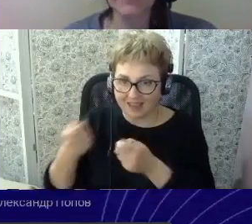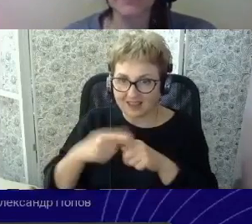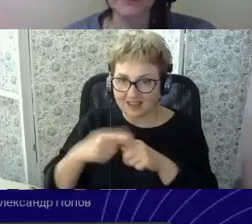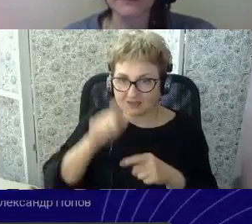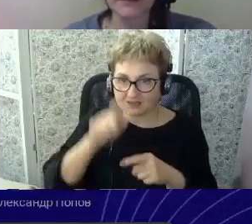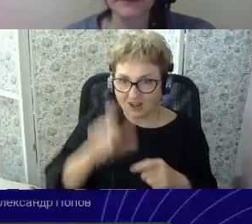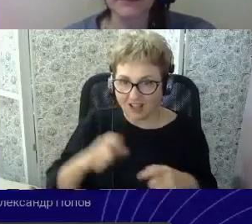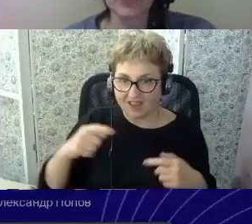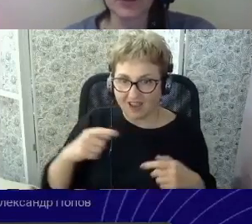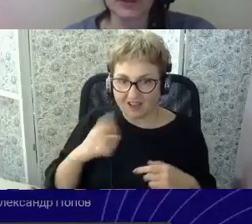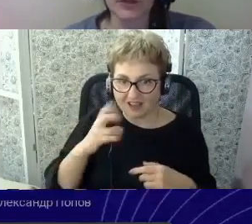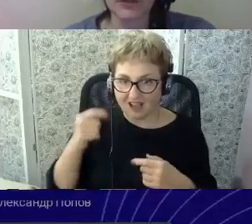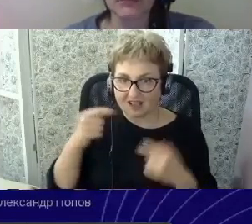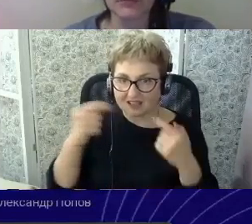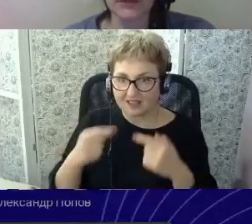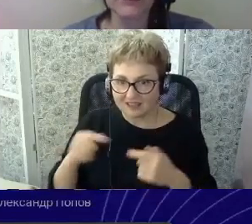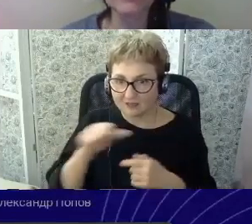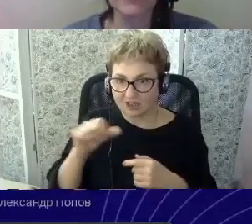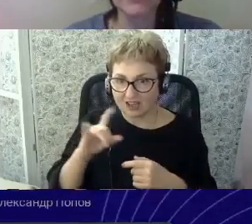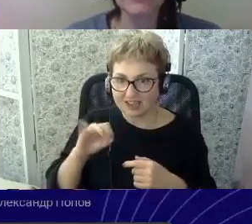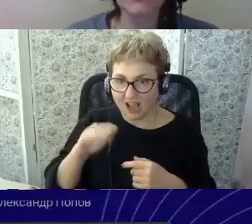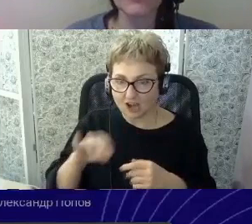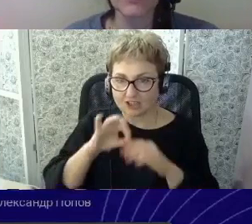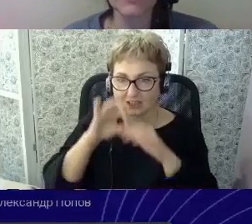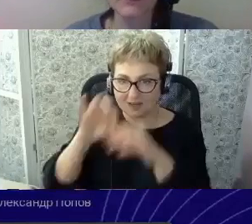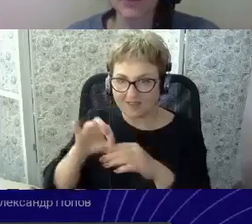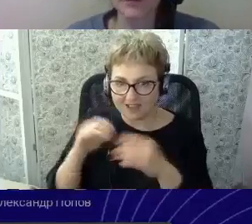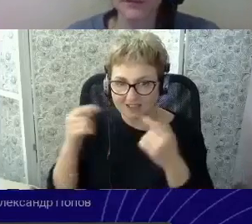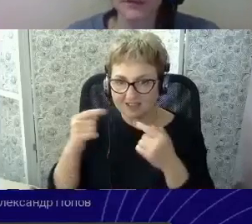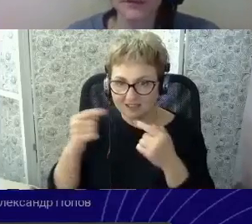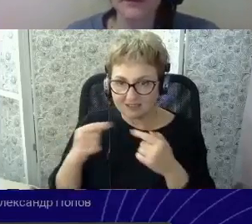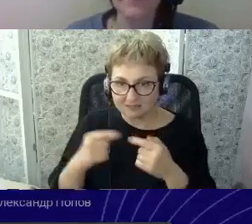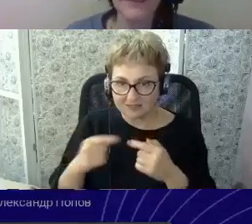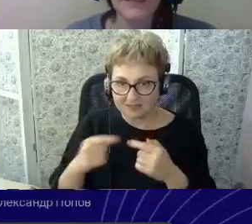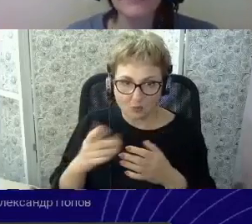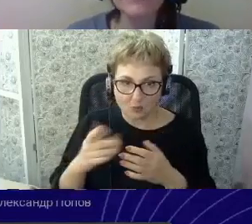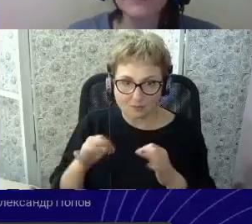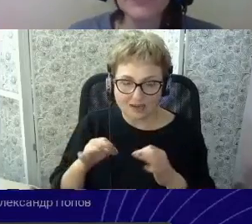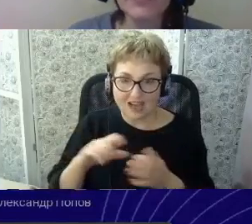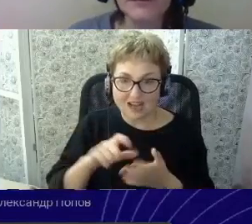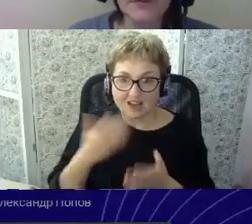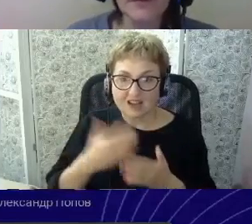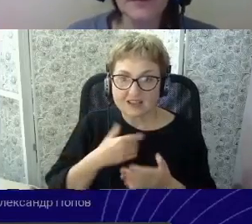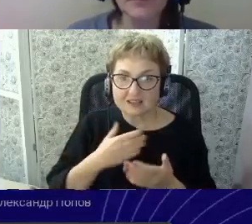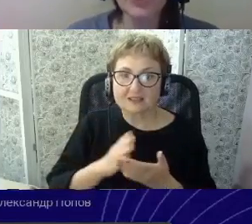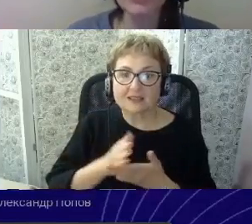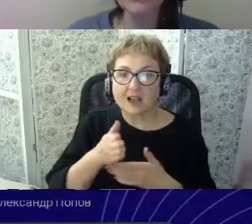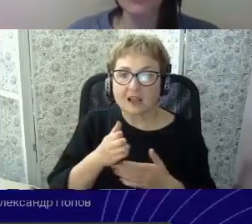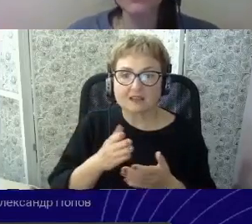этого человека на соответствующий этаж и сопроводить его в соответствующее пространство. Если мы зайдем с вами